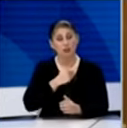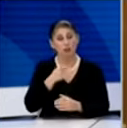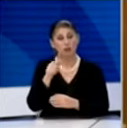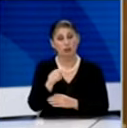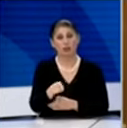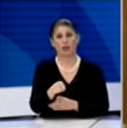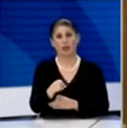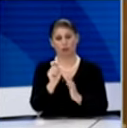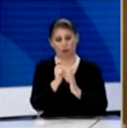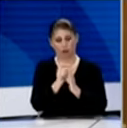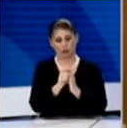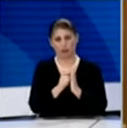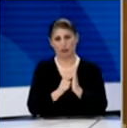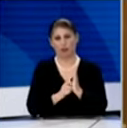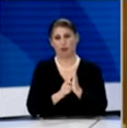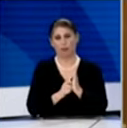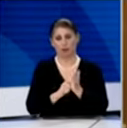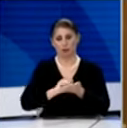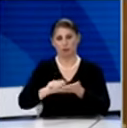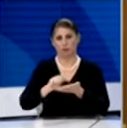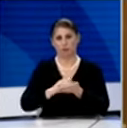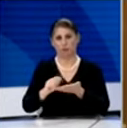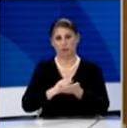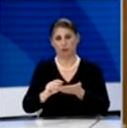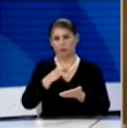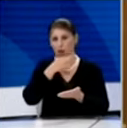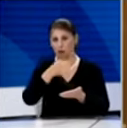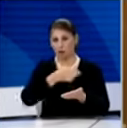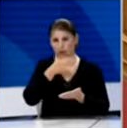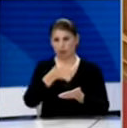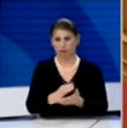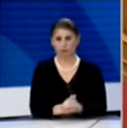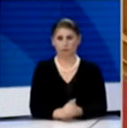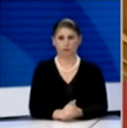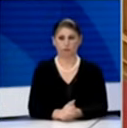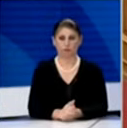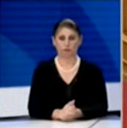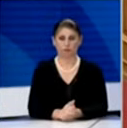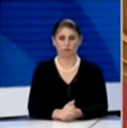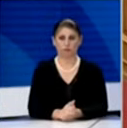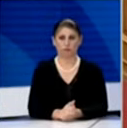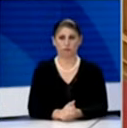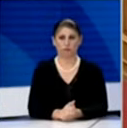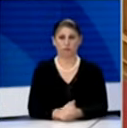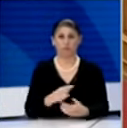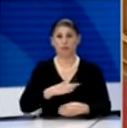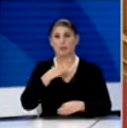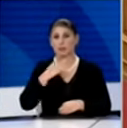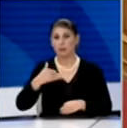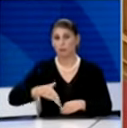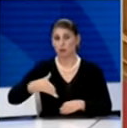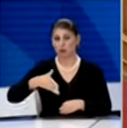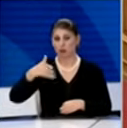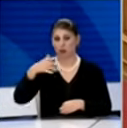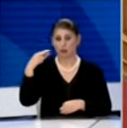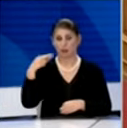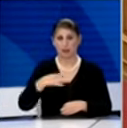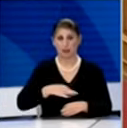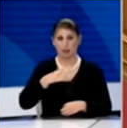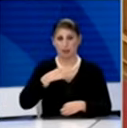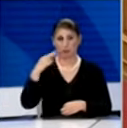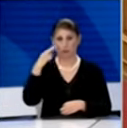καταγεγραμμένο στα πρακτικά της ομιλίας σας. Κύριε Μητσοτάκη, κύριε